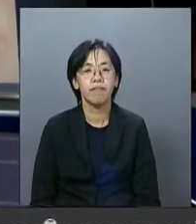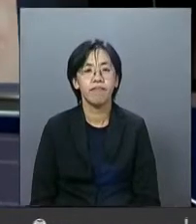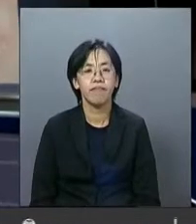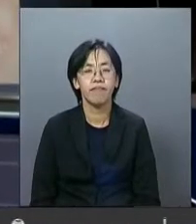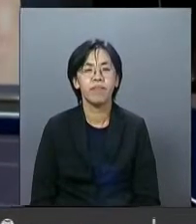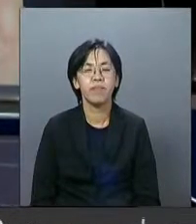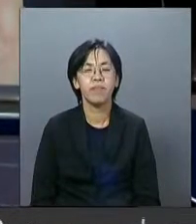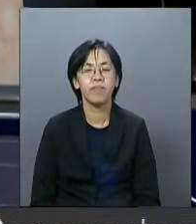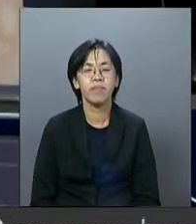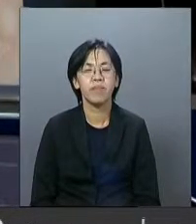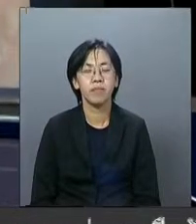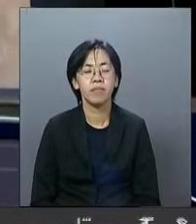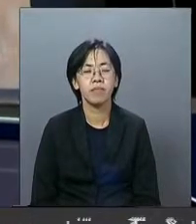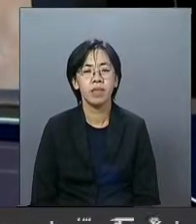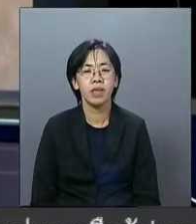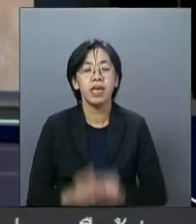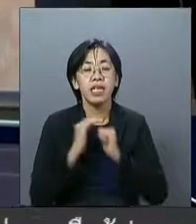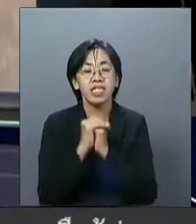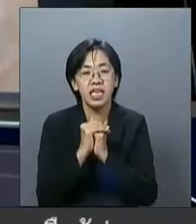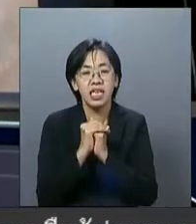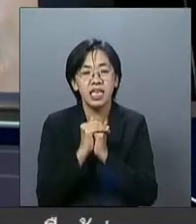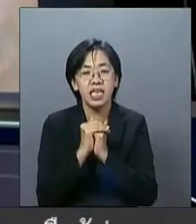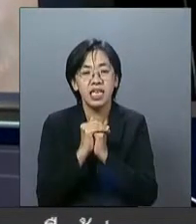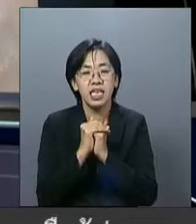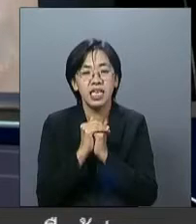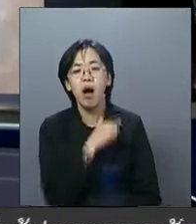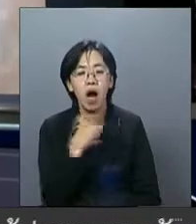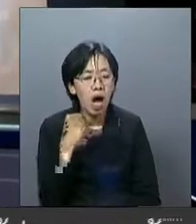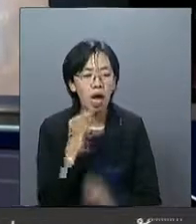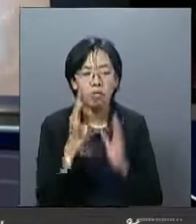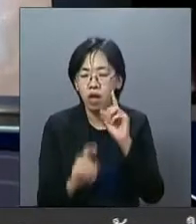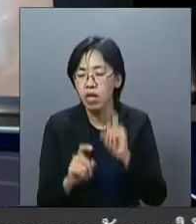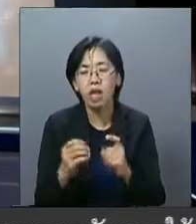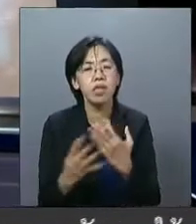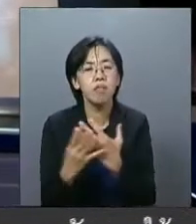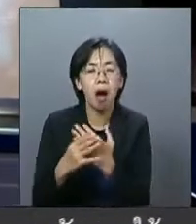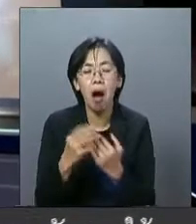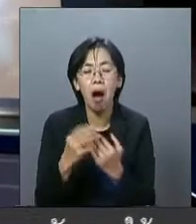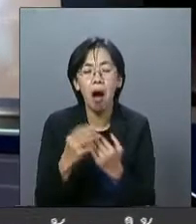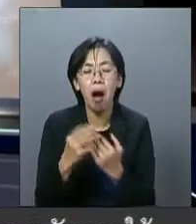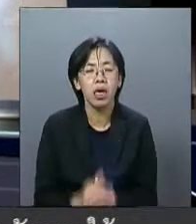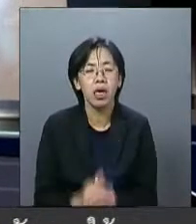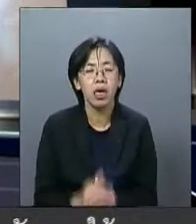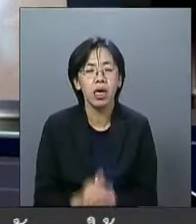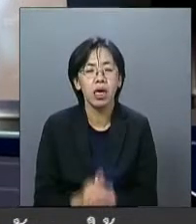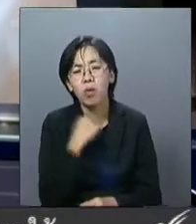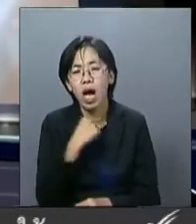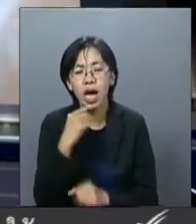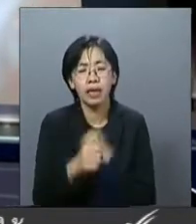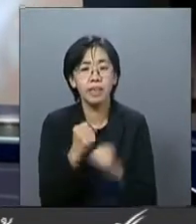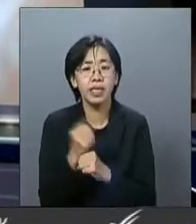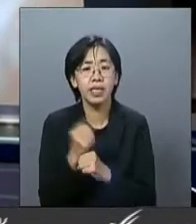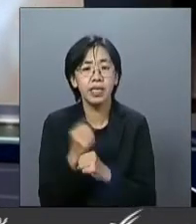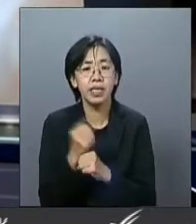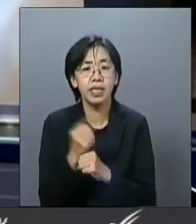Amnesty International ระบุว่าจีนเป็นประเทศลงโทษประหารชีวิตมากที่สุดในโลกซึ่งเชื่อว่ามีประชาชนถูกประหารในปีที่ผ่านมาจำนวนหล